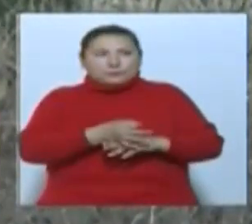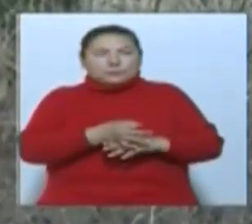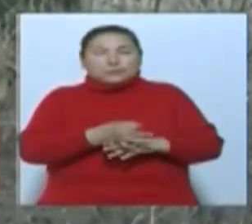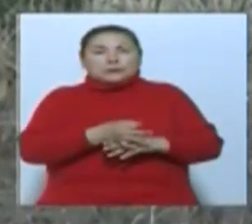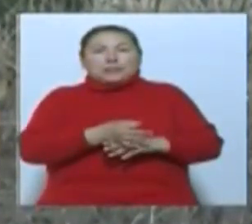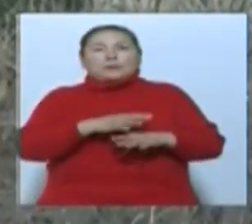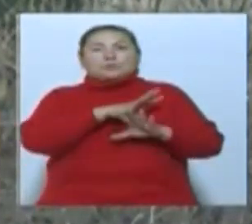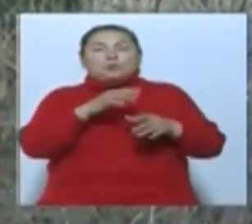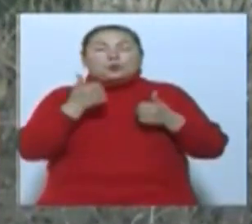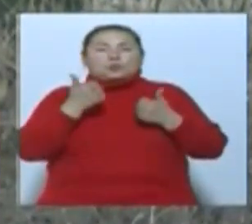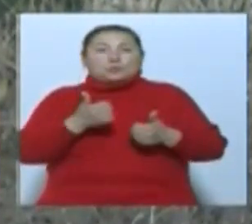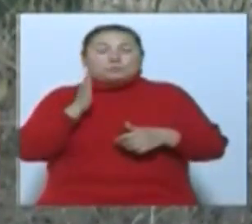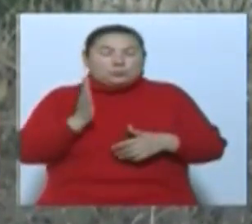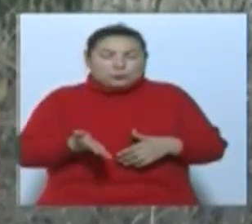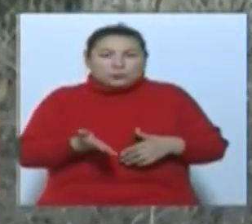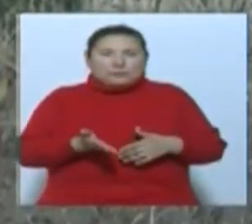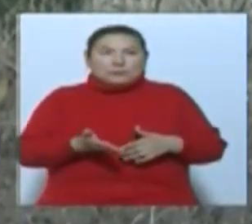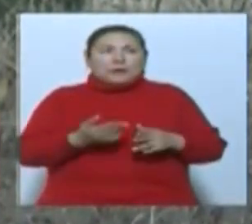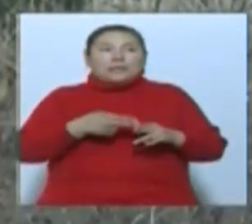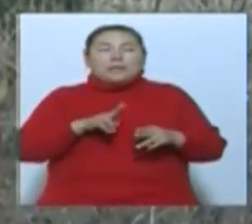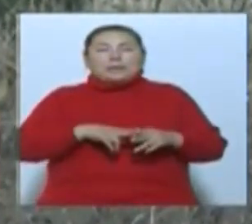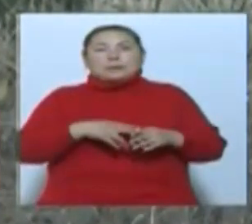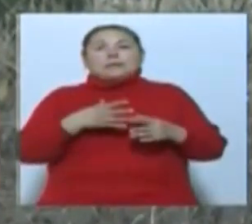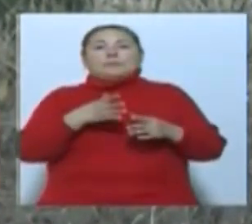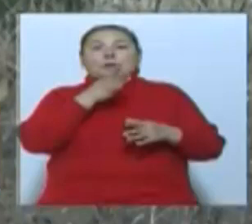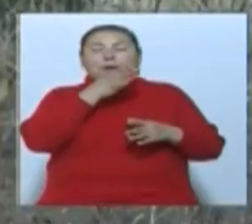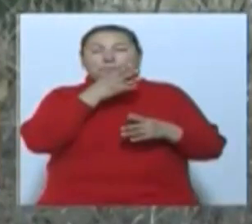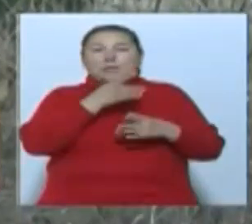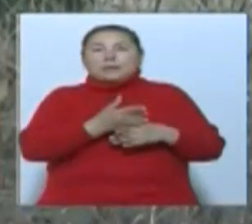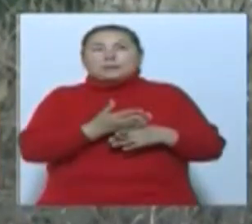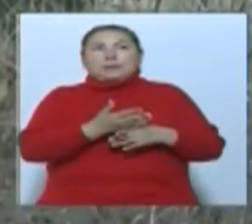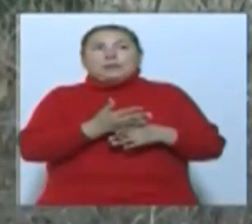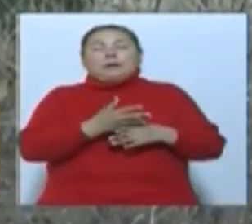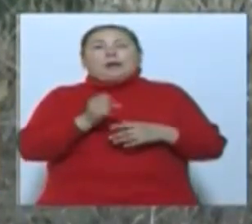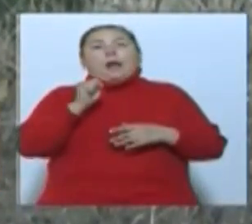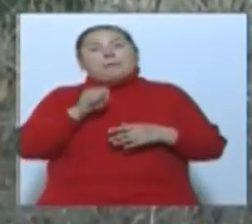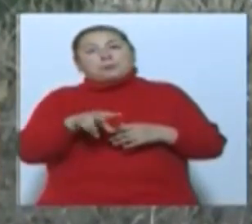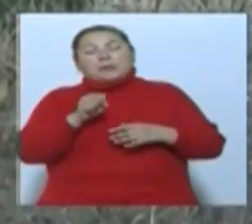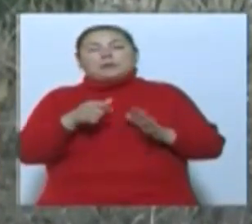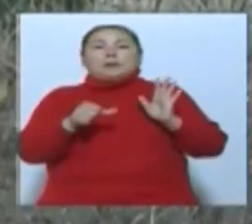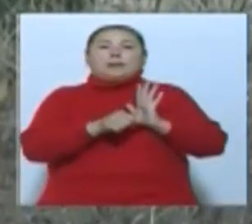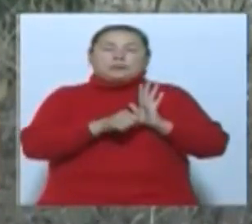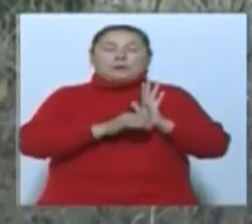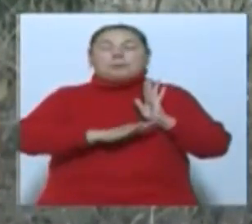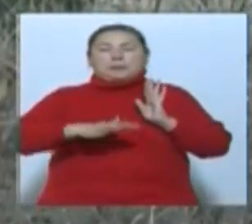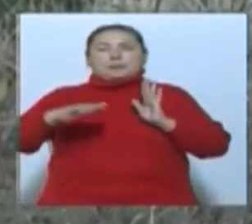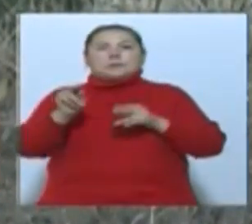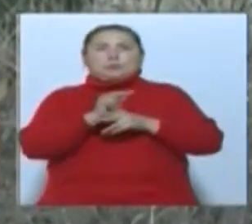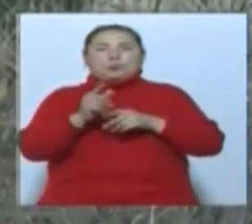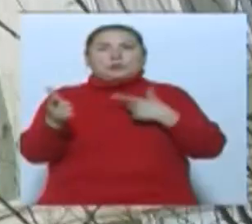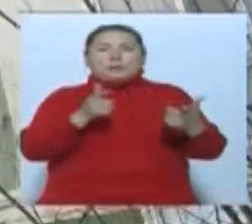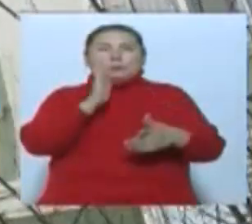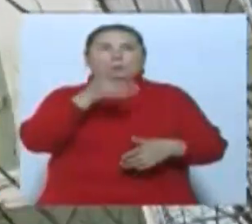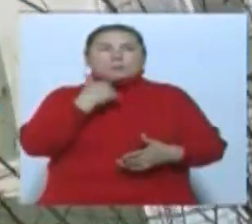болса, осы қыстың сезоны бітіп, сәуір айында 6 подъезге де ремонт жасауға біз дайын